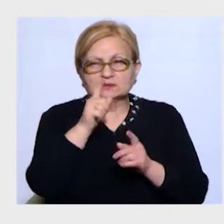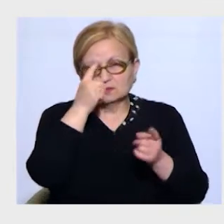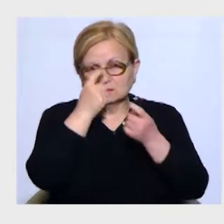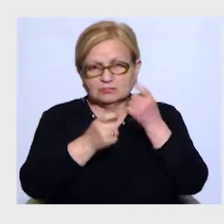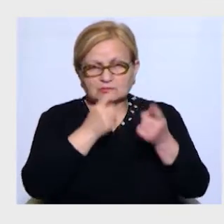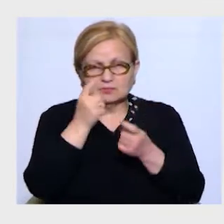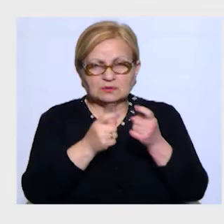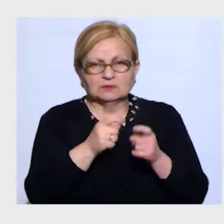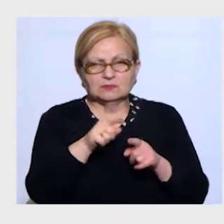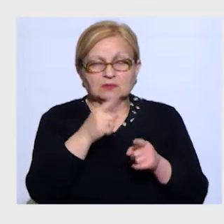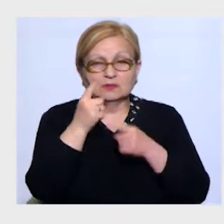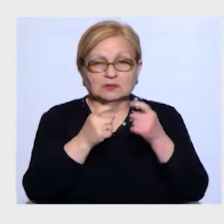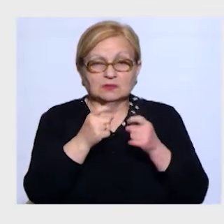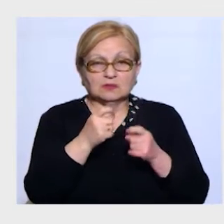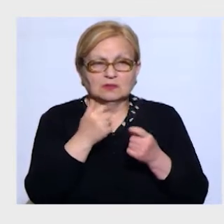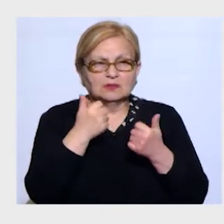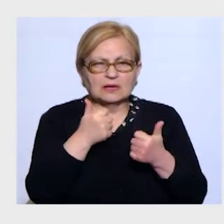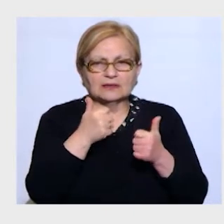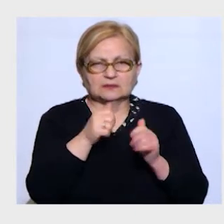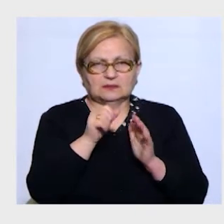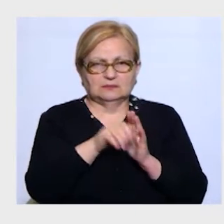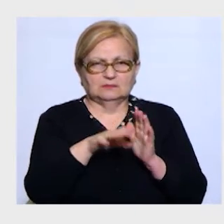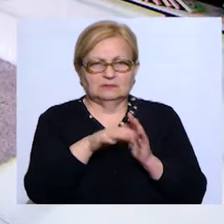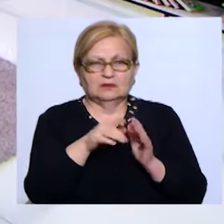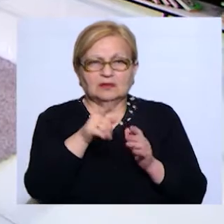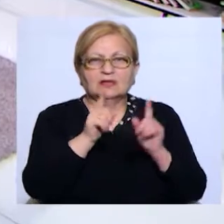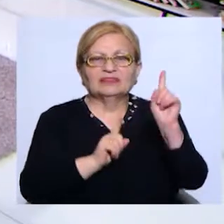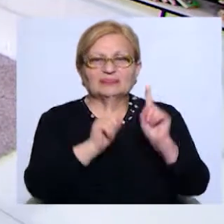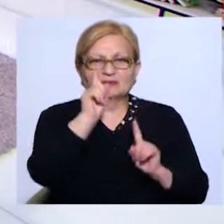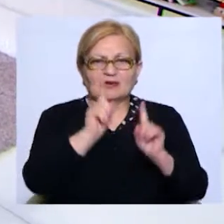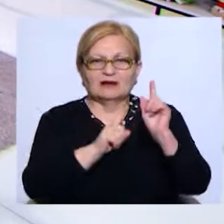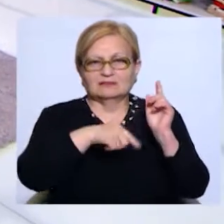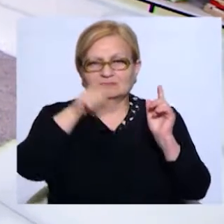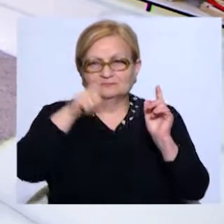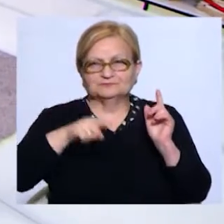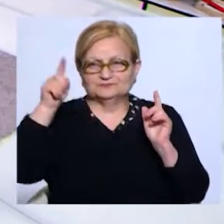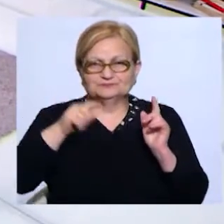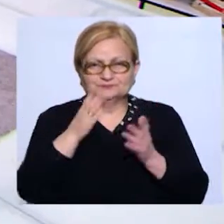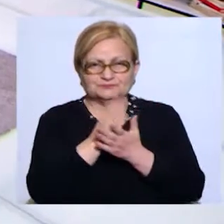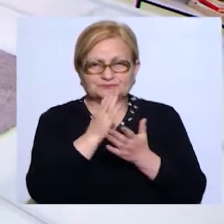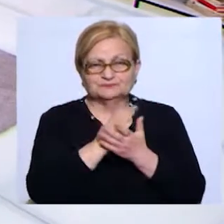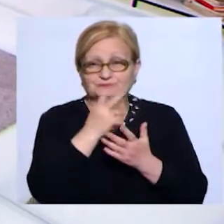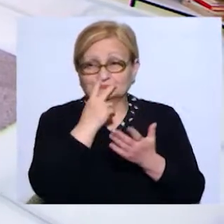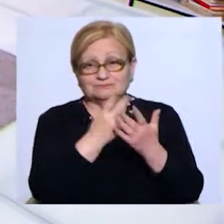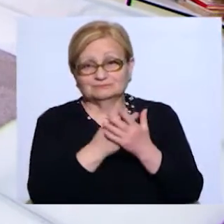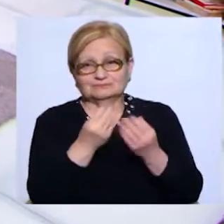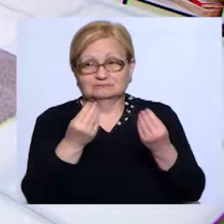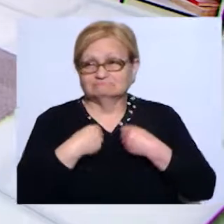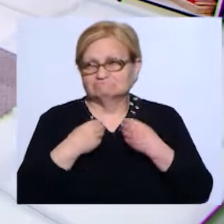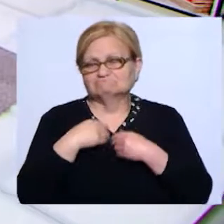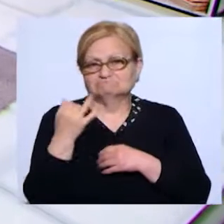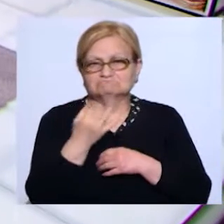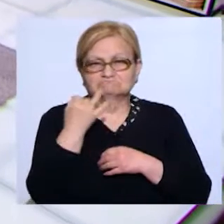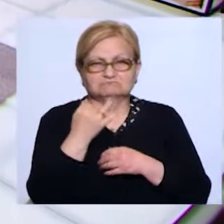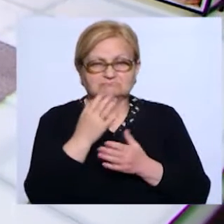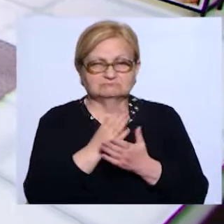მოგვაწოდებენ, ინფორმაციის მოწოდების ძალიან კარგი წყაროა ესეთი დიაგრამები. ხედავთ ხოლმე, ხო, ინფორმაცია როგორ გვაქვს ხოლმე მოწოდებული, მაგრამ